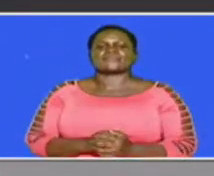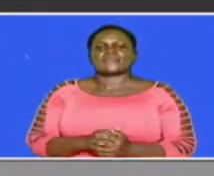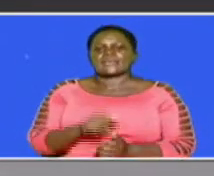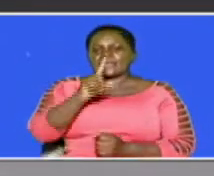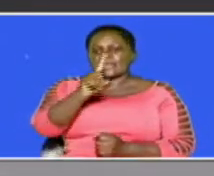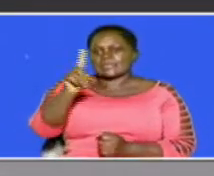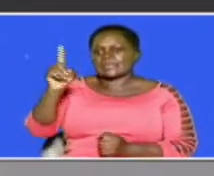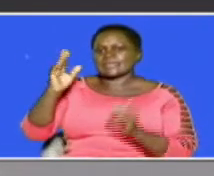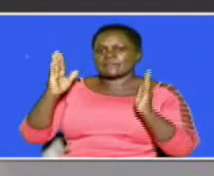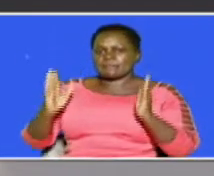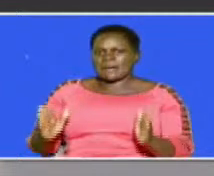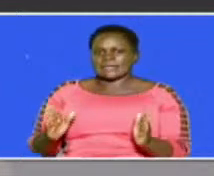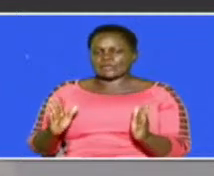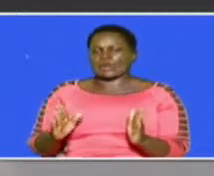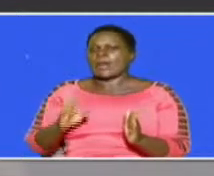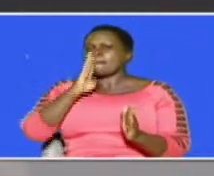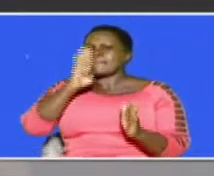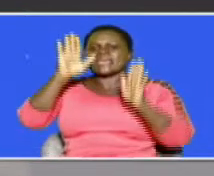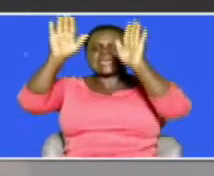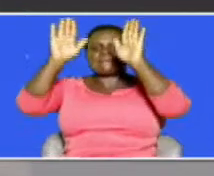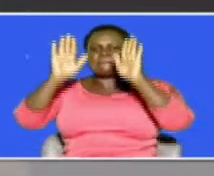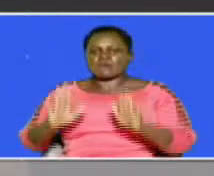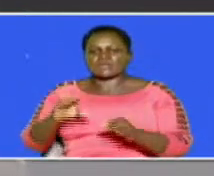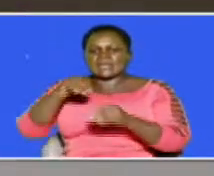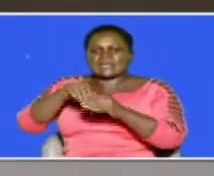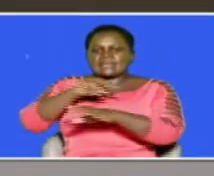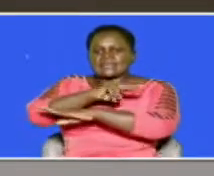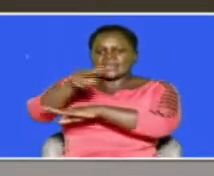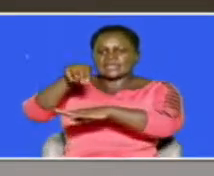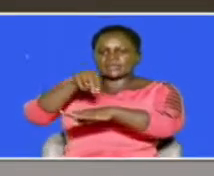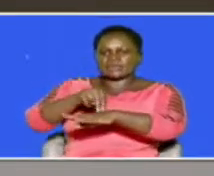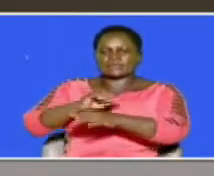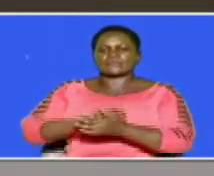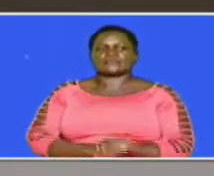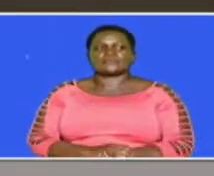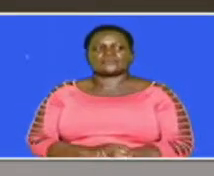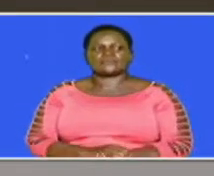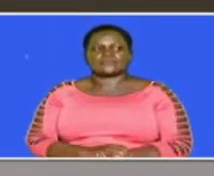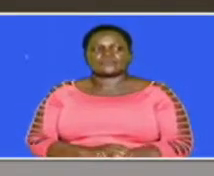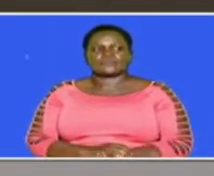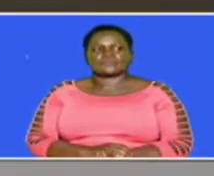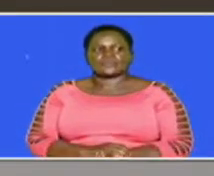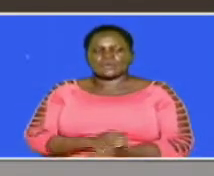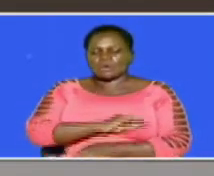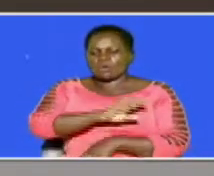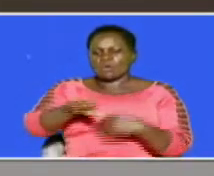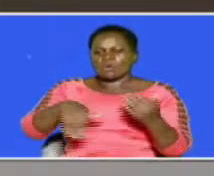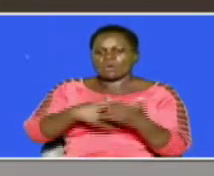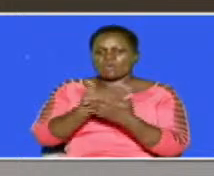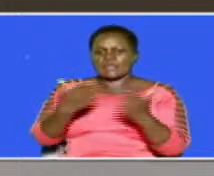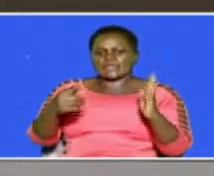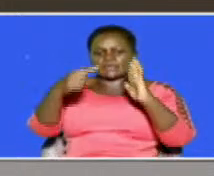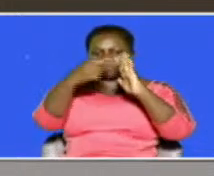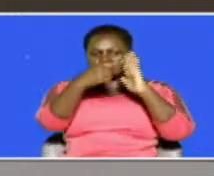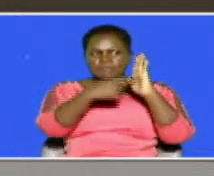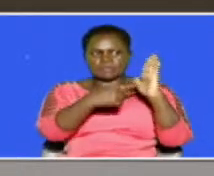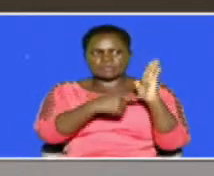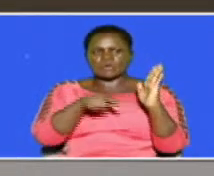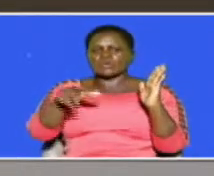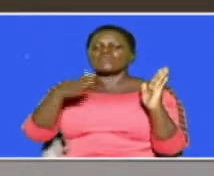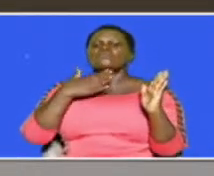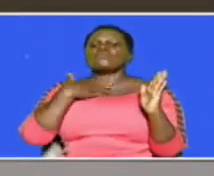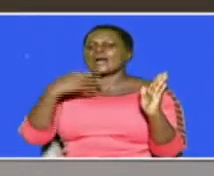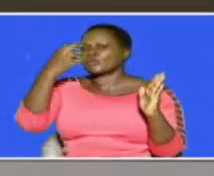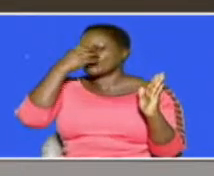Kila mtu awe wa maana katika taifa letu la Kenya. Ima yote nataka William